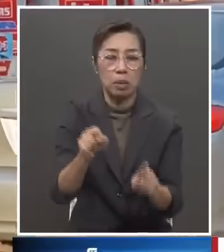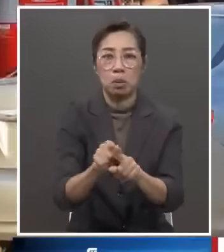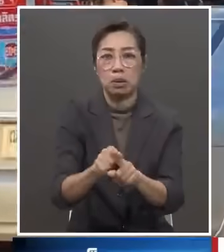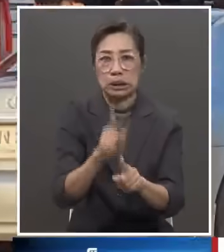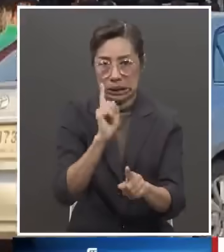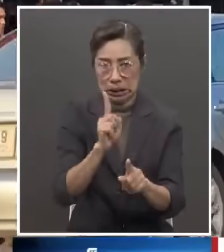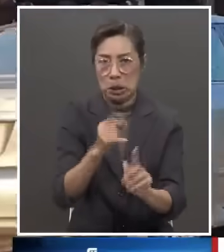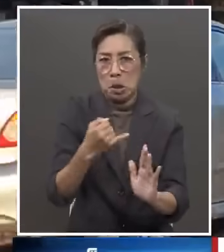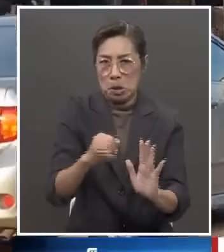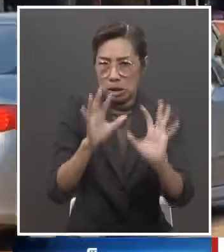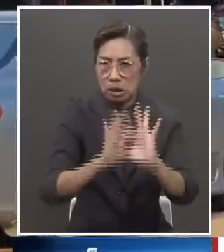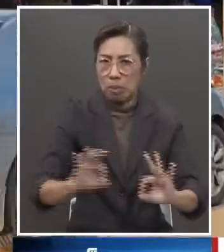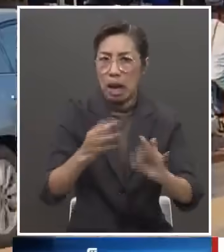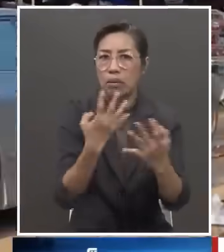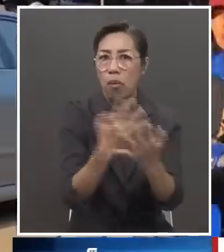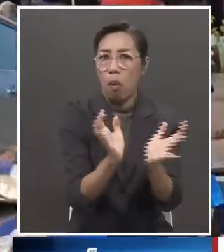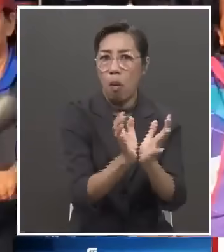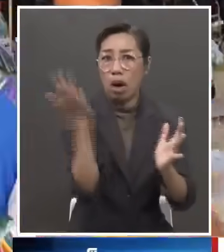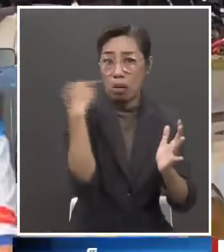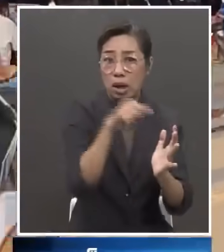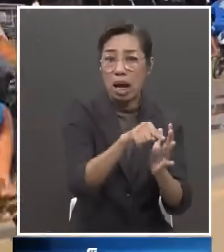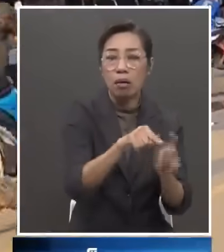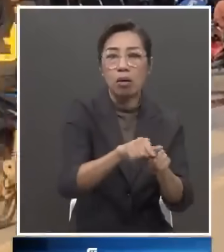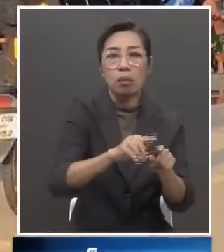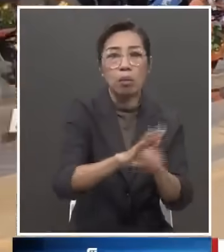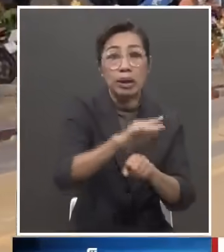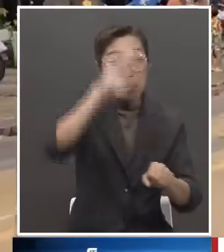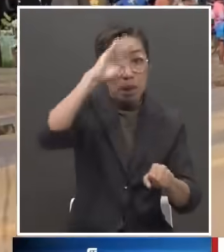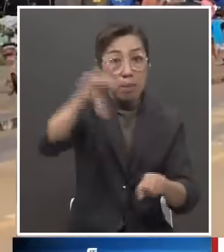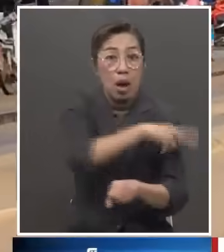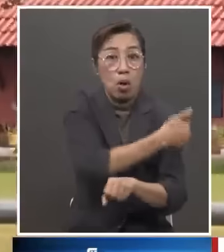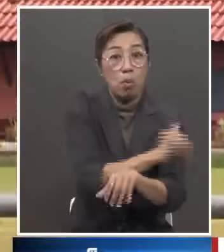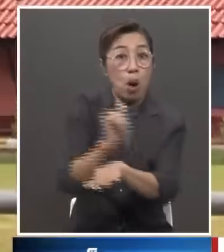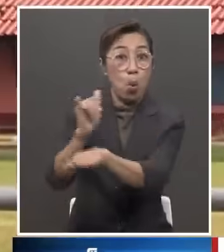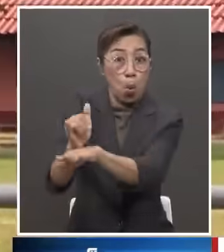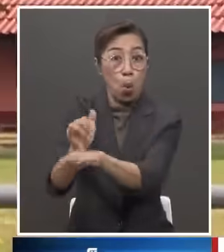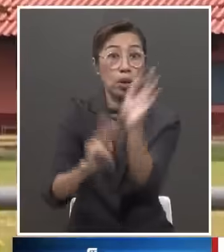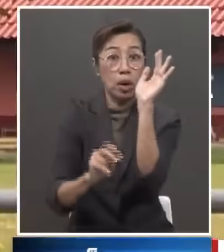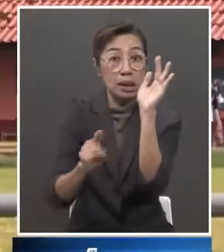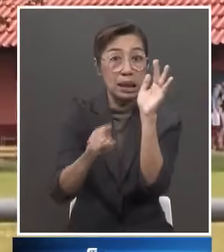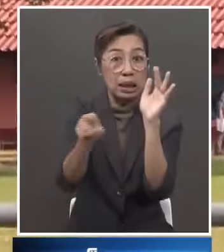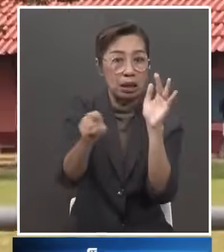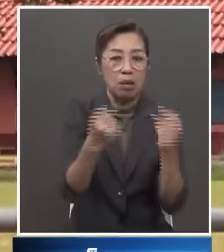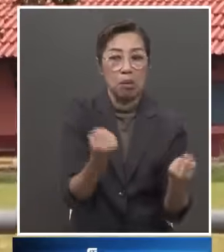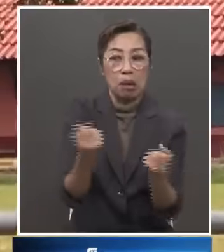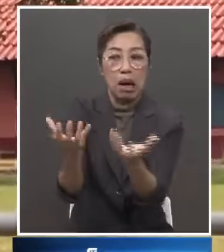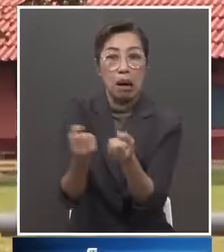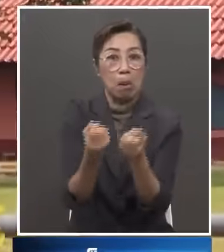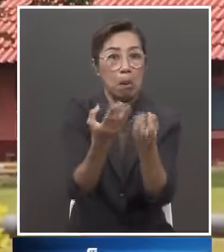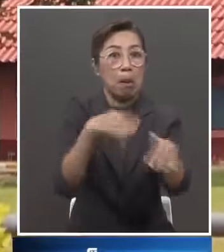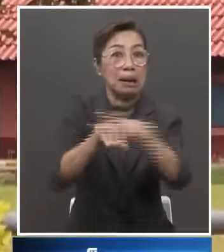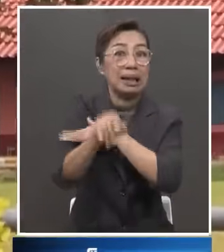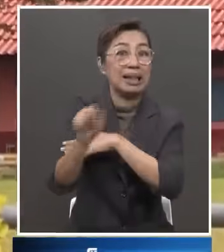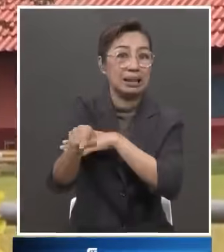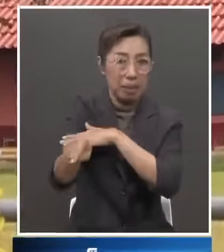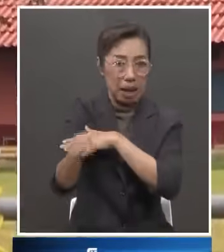หารายสำคัญเพราะว่าหลบหนีการควบคุมตัวช่วงรักษาตัวอยู่ที่โรงพยาบาลมหาราชที่นครศรีธรรมราชอ่ะครับอันนั้นก็เป็นข่าวดังใช่มั้ย